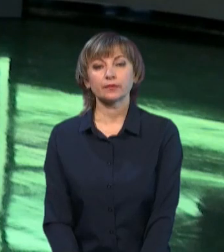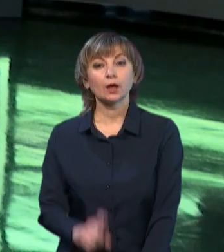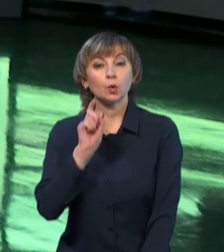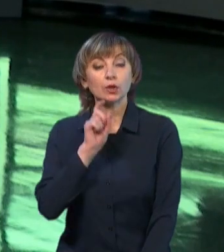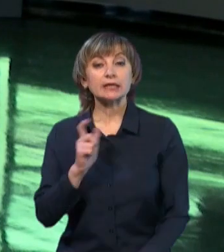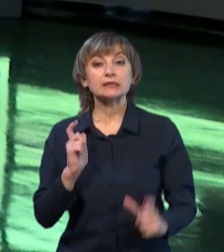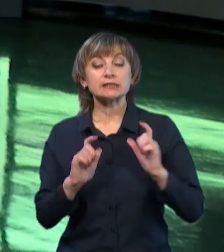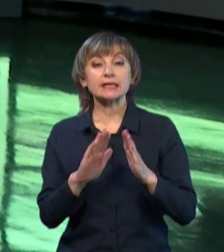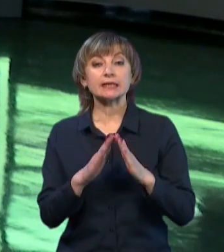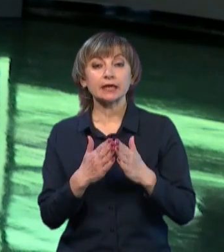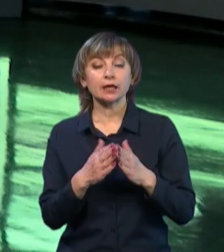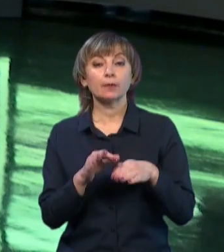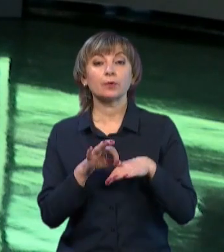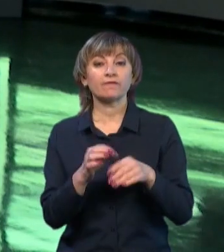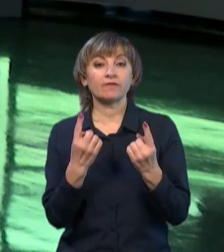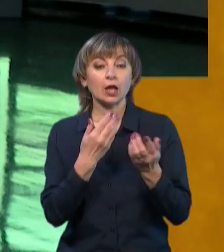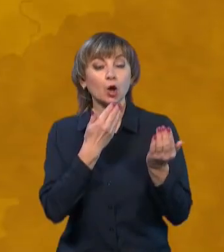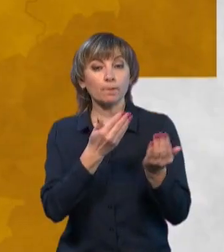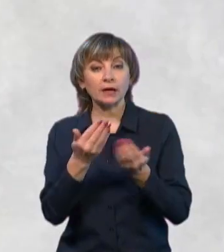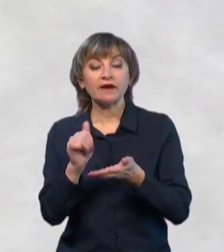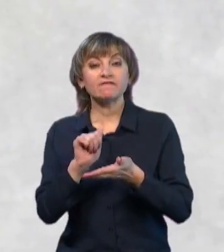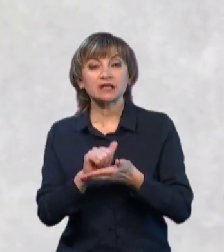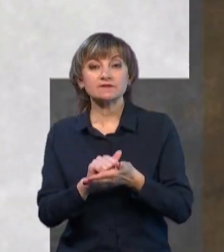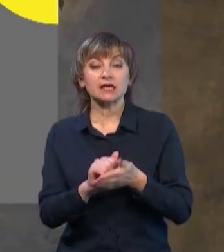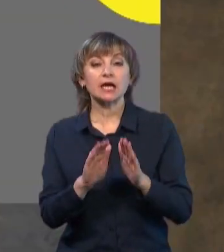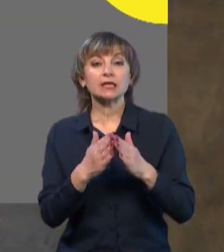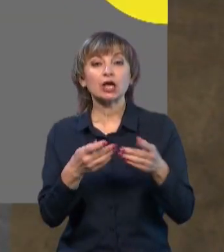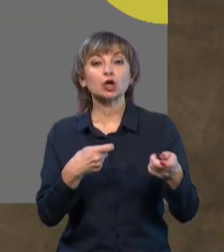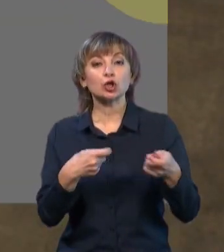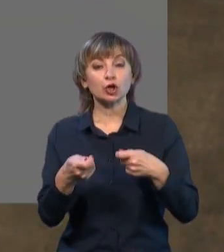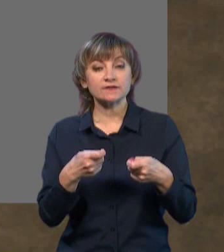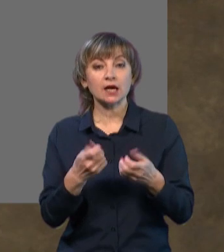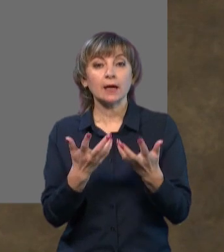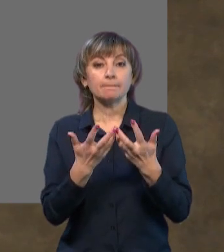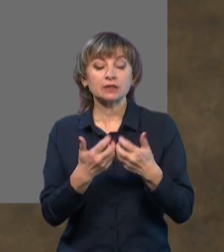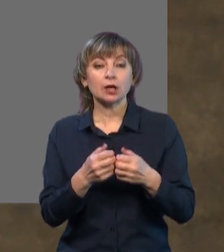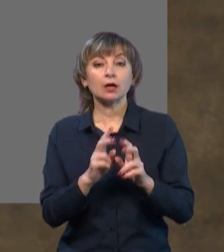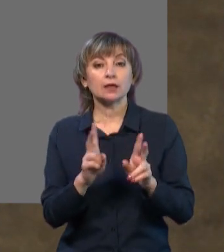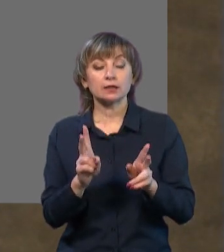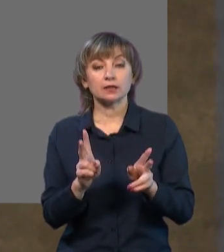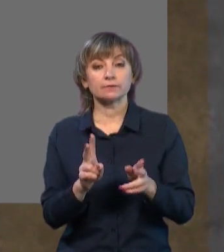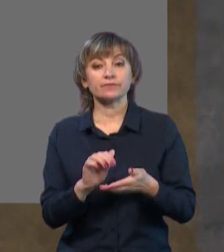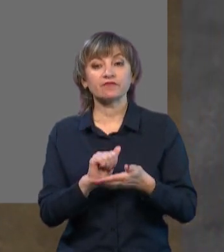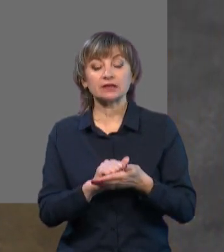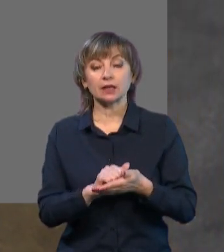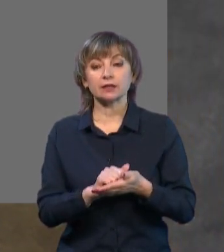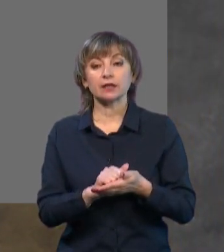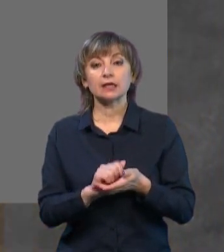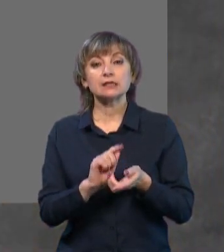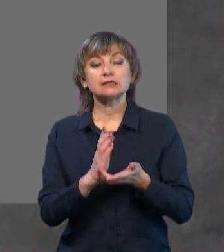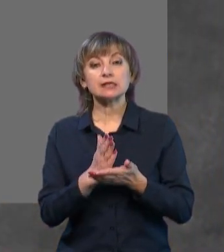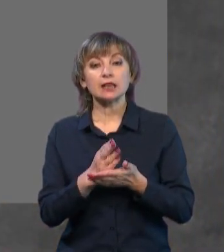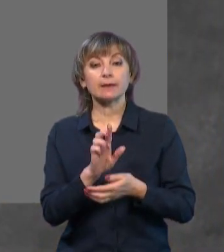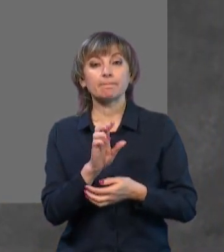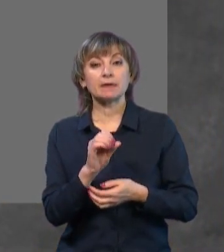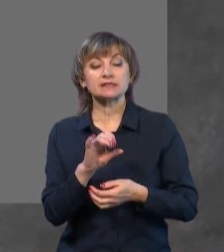Український інститут книги провів велике опитування видавців та книготорговців і підрахував, які видання стали